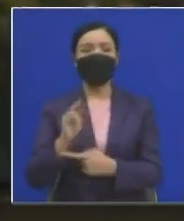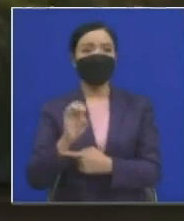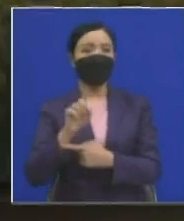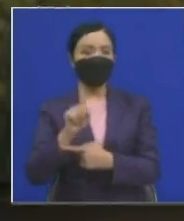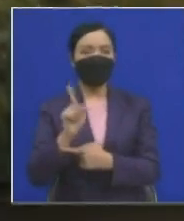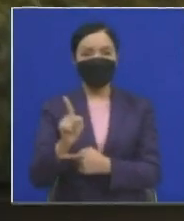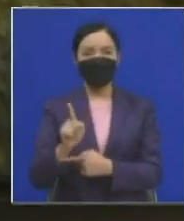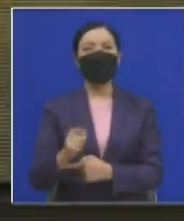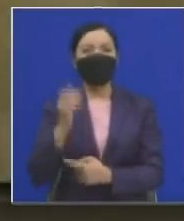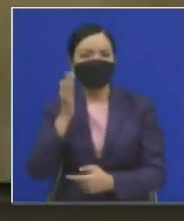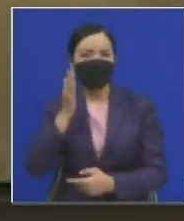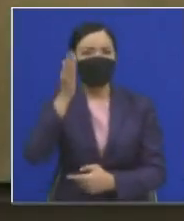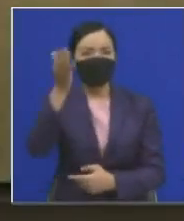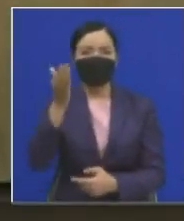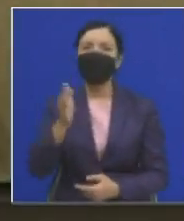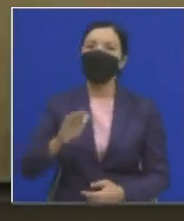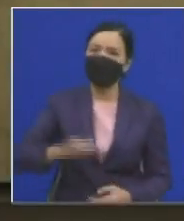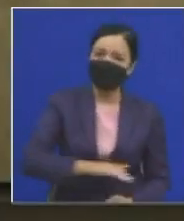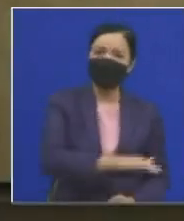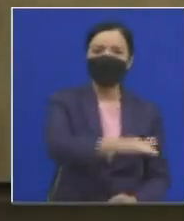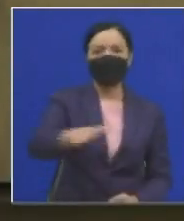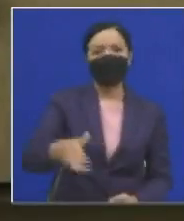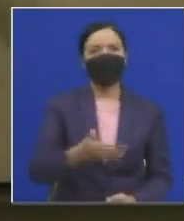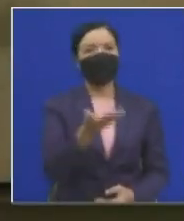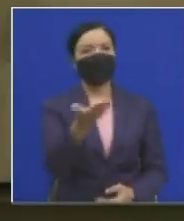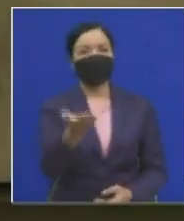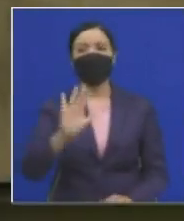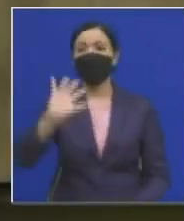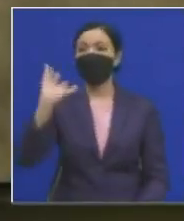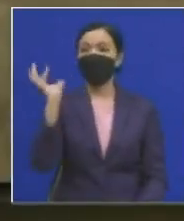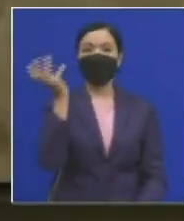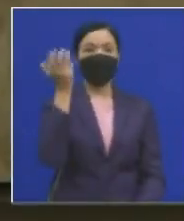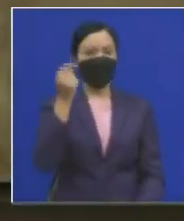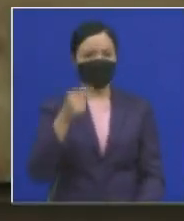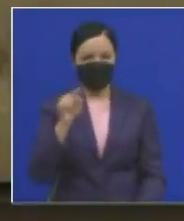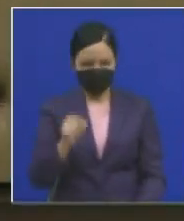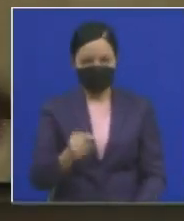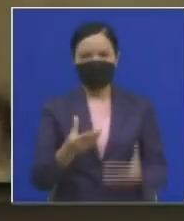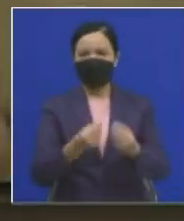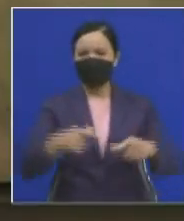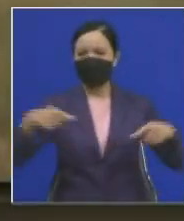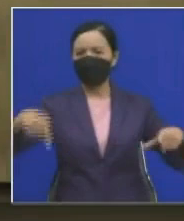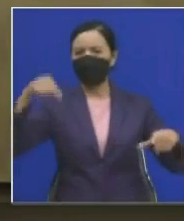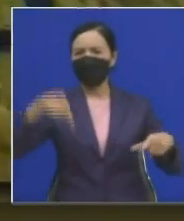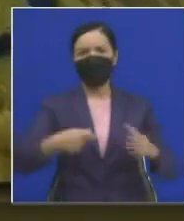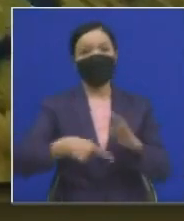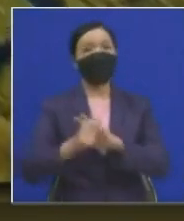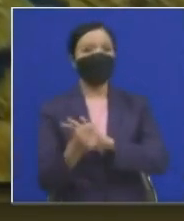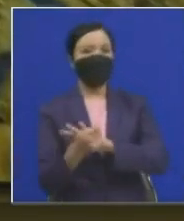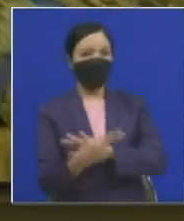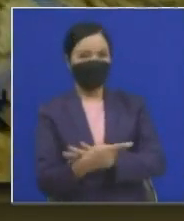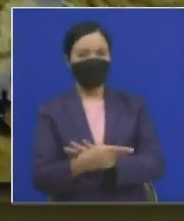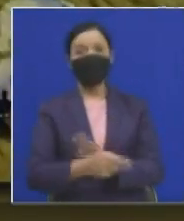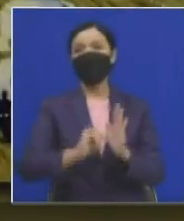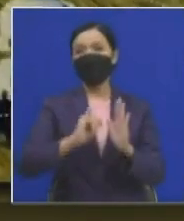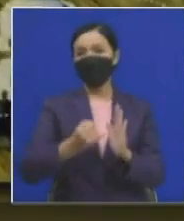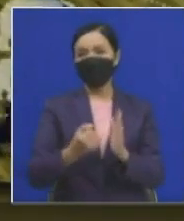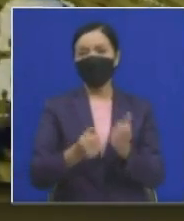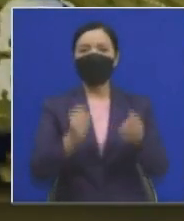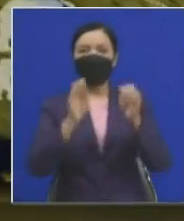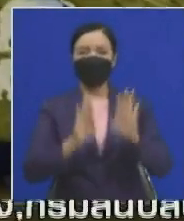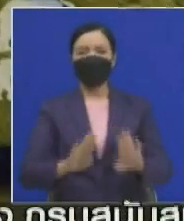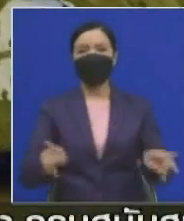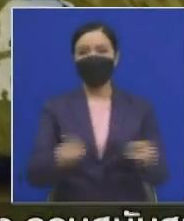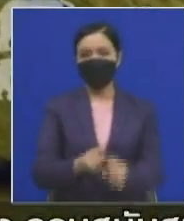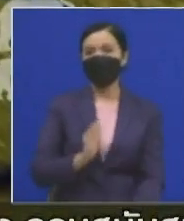องโลกโดยคิดจากสภาพส่แวรล้มโลกแล้ในบริบทจิงของพ้ภประทุนงานนี้แล้ใที่สุกจะออกมาเป